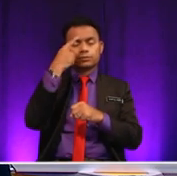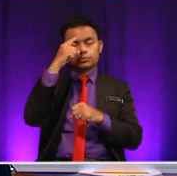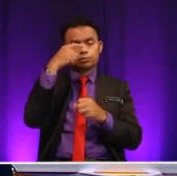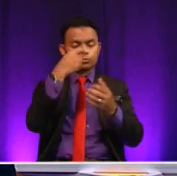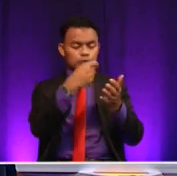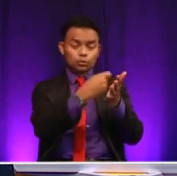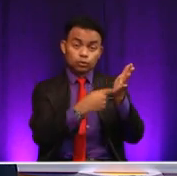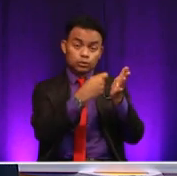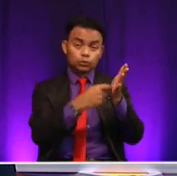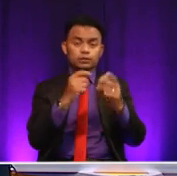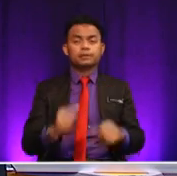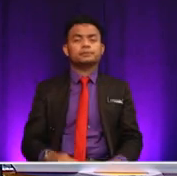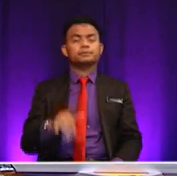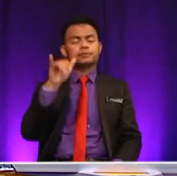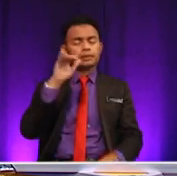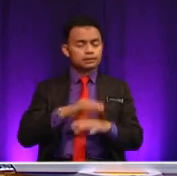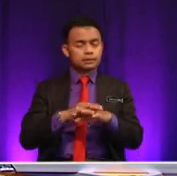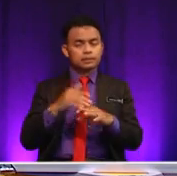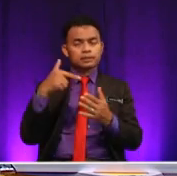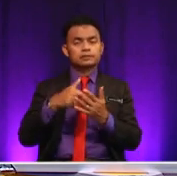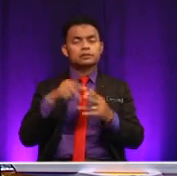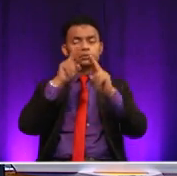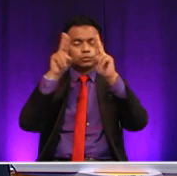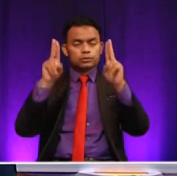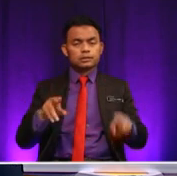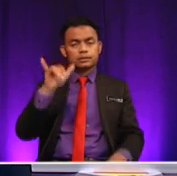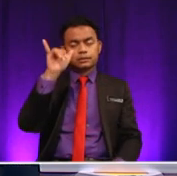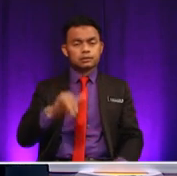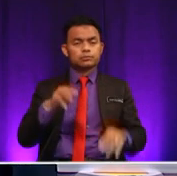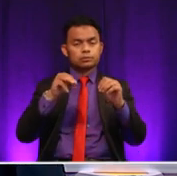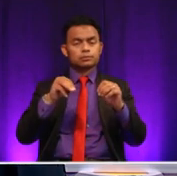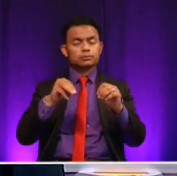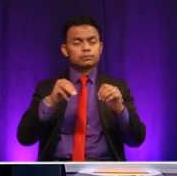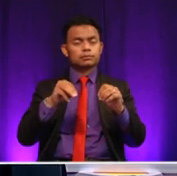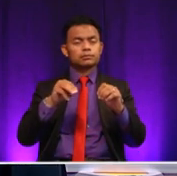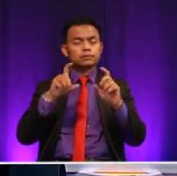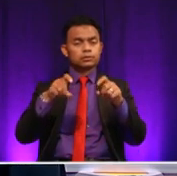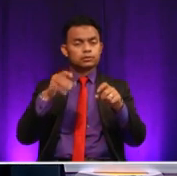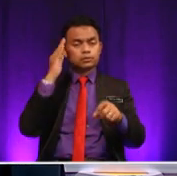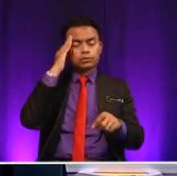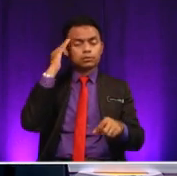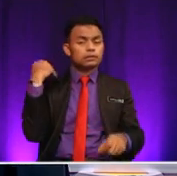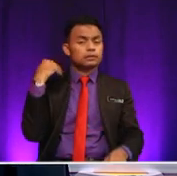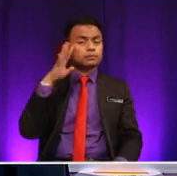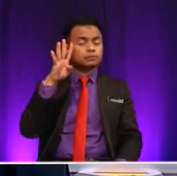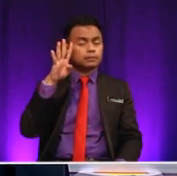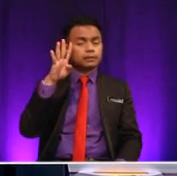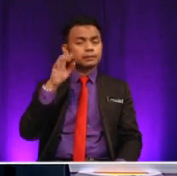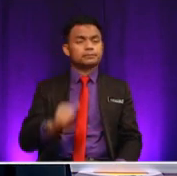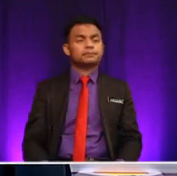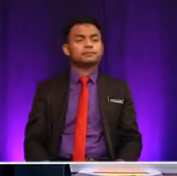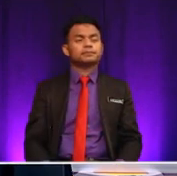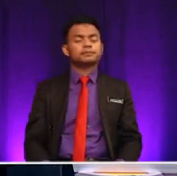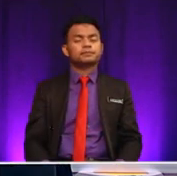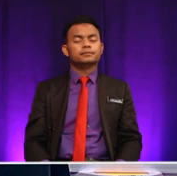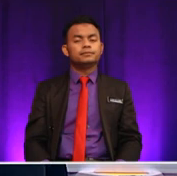lain-ujian lain yang tidak dinyatakan dalam buku teks yang belajar karena kita tahu juga Kakak yang